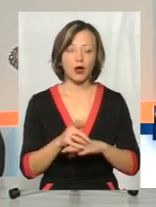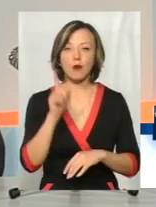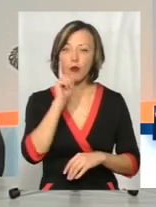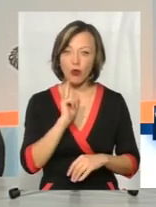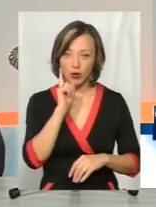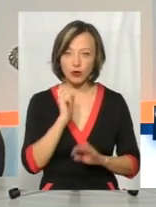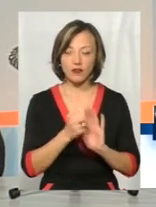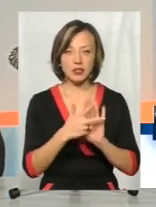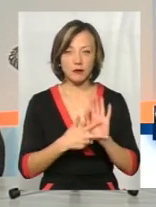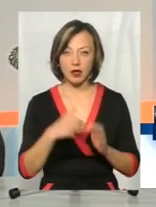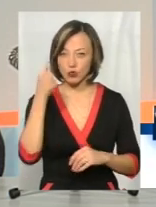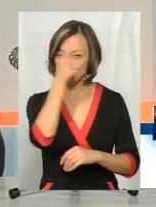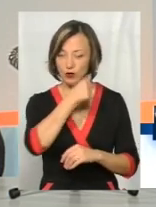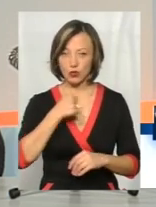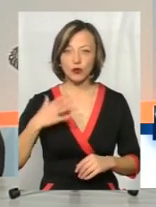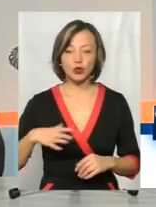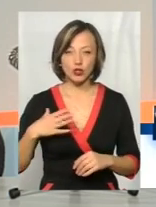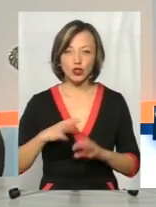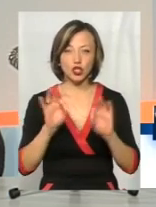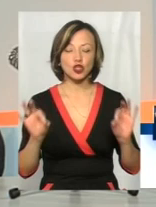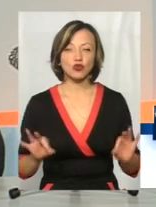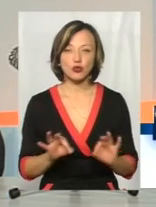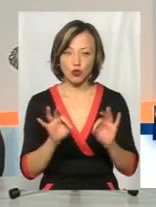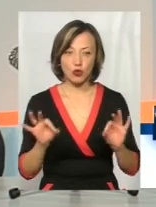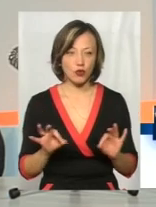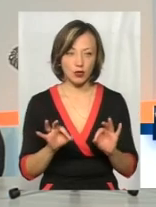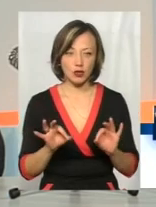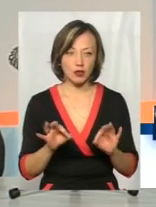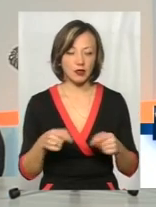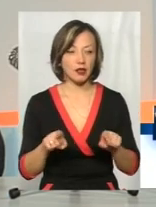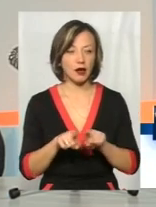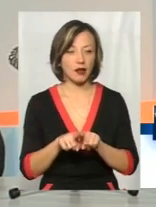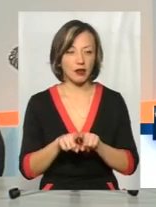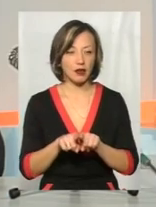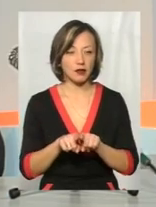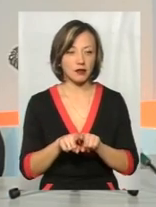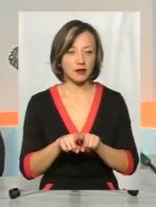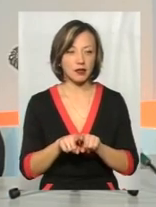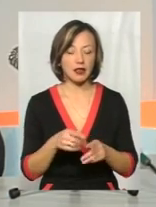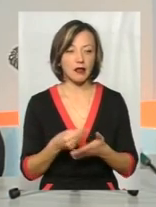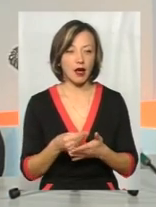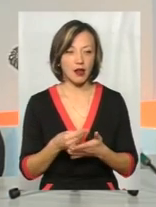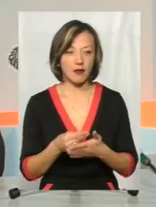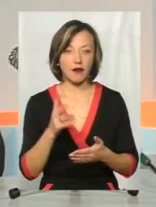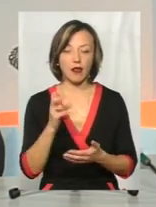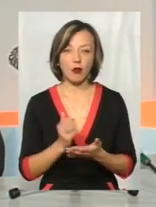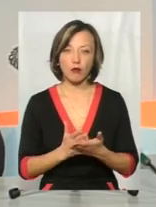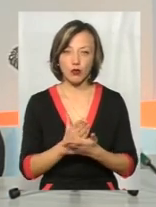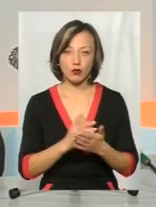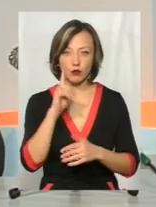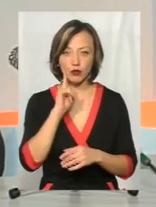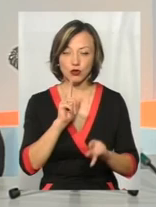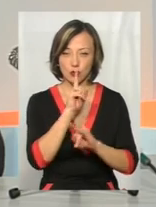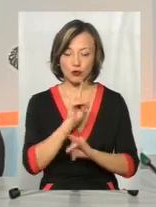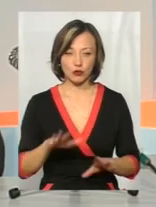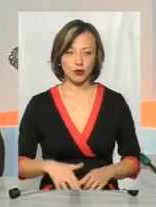що, в 2018 році, очікується, що нічого таких тарифів на послуги поки що не